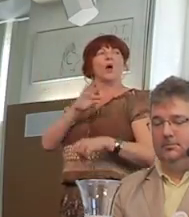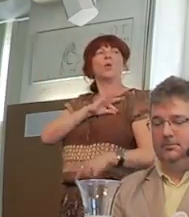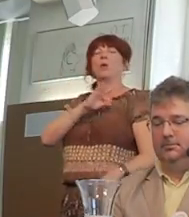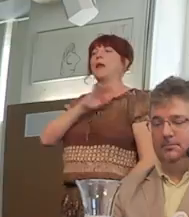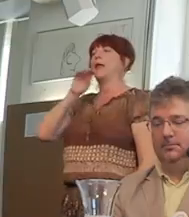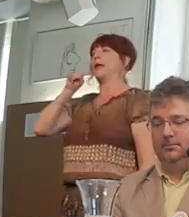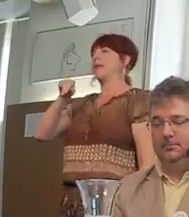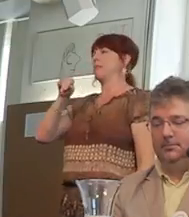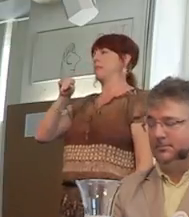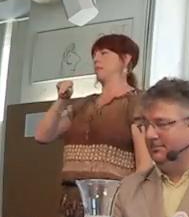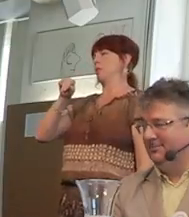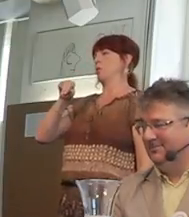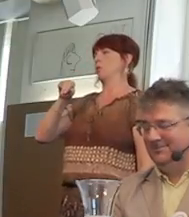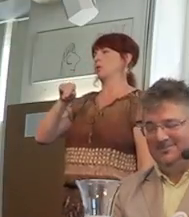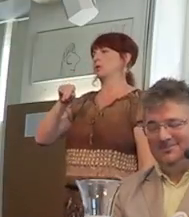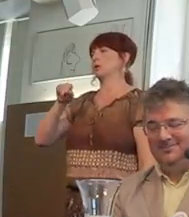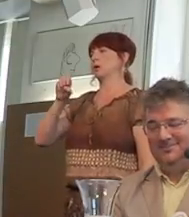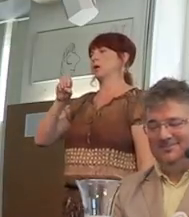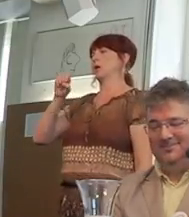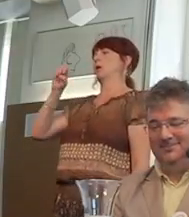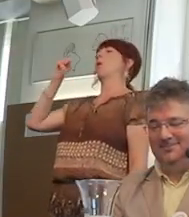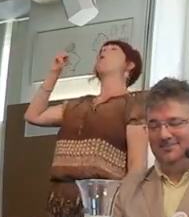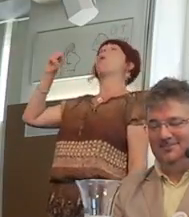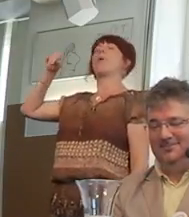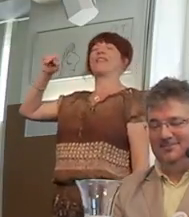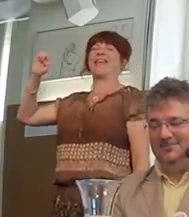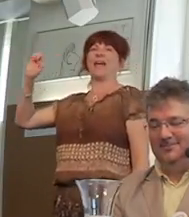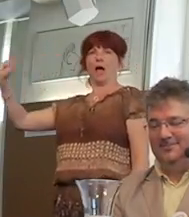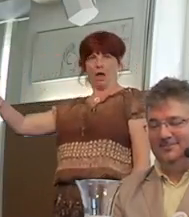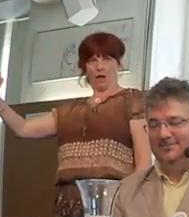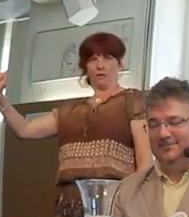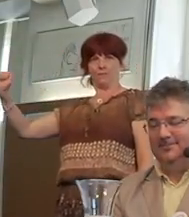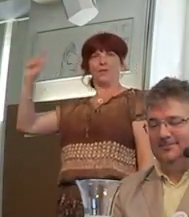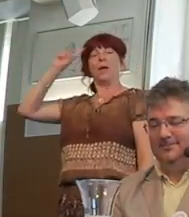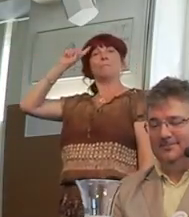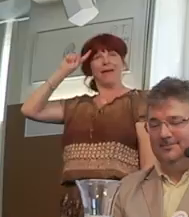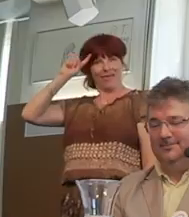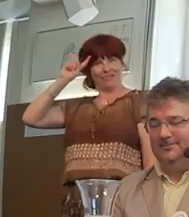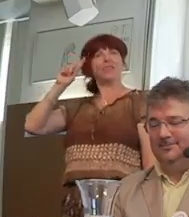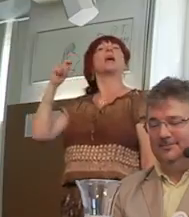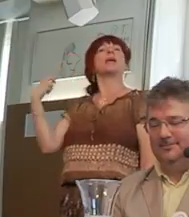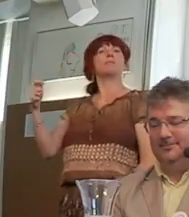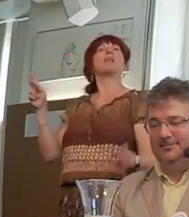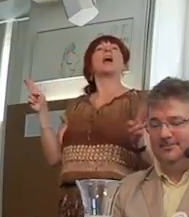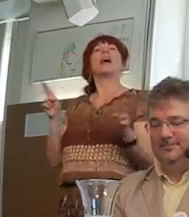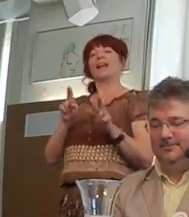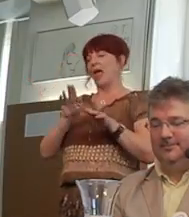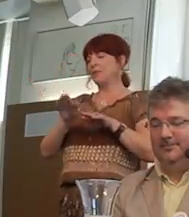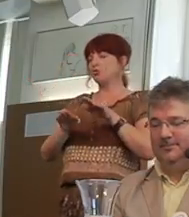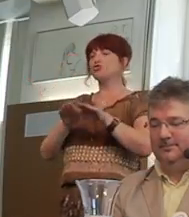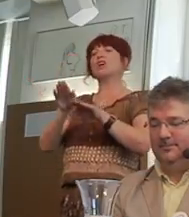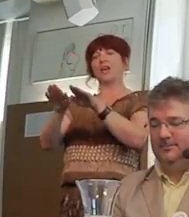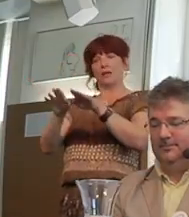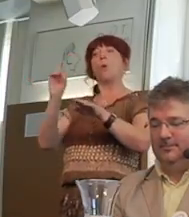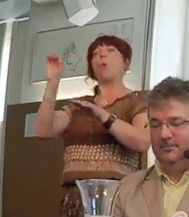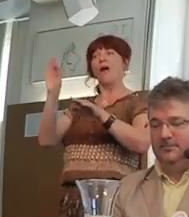wieder, glaube ich, gibt es kleine Schritte, wo der ORF sich schon in die passende und richtige Richtung bewegt. Und ja, ich kann es nur noch